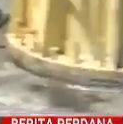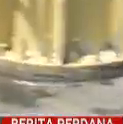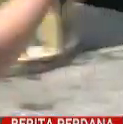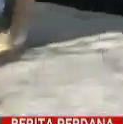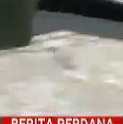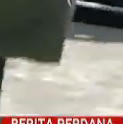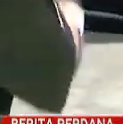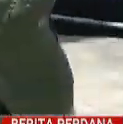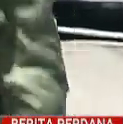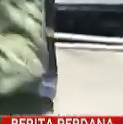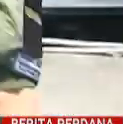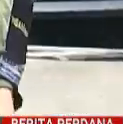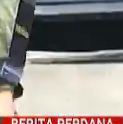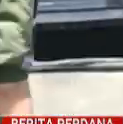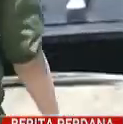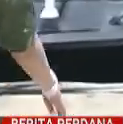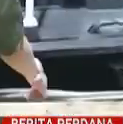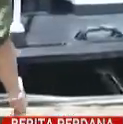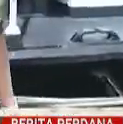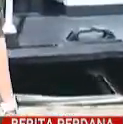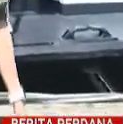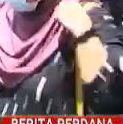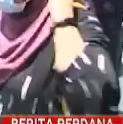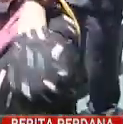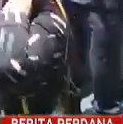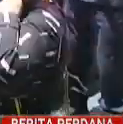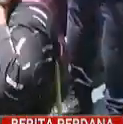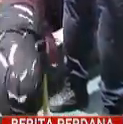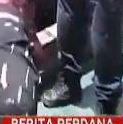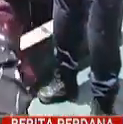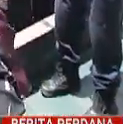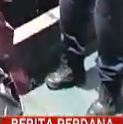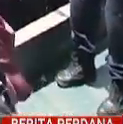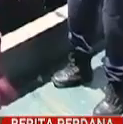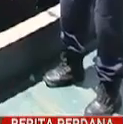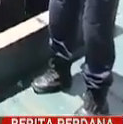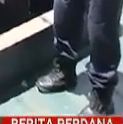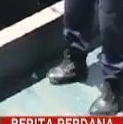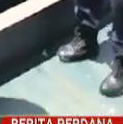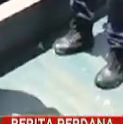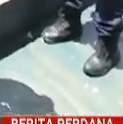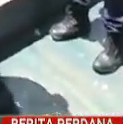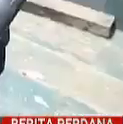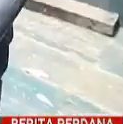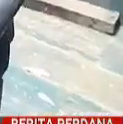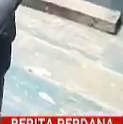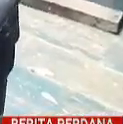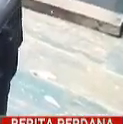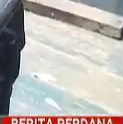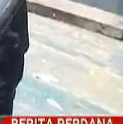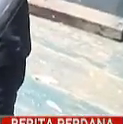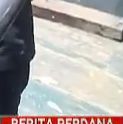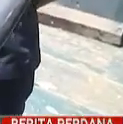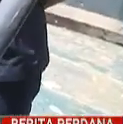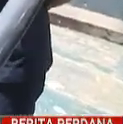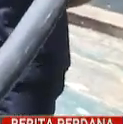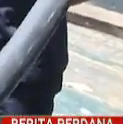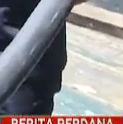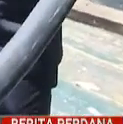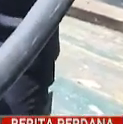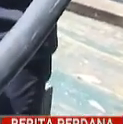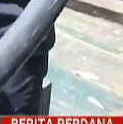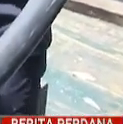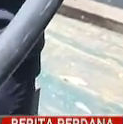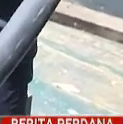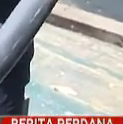liputan eksklusif bersama NTF ke Langkawi, Timbalan Pengarah Operasi Maritim Kedah Perlis, Kapten Maritim Zulinda Ramli